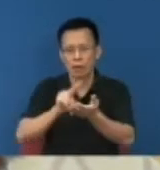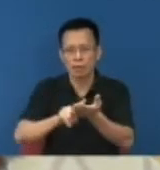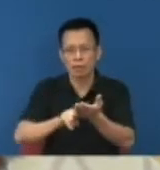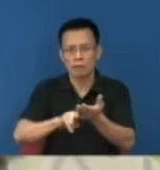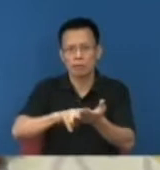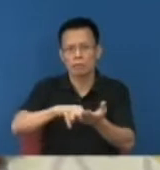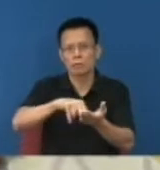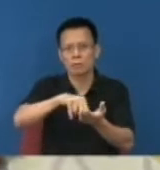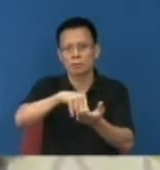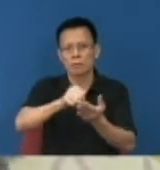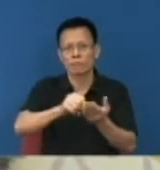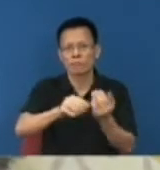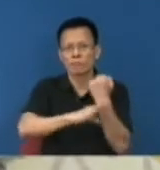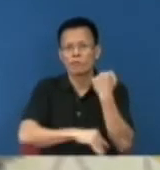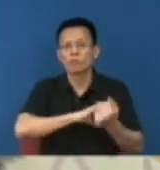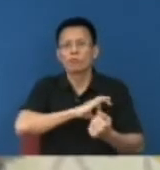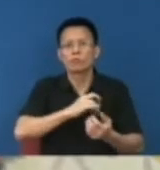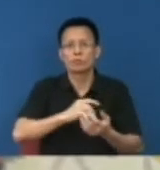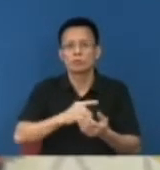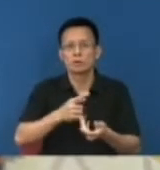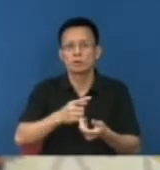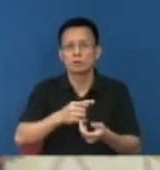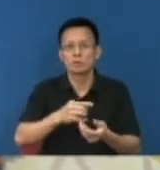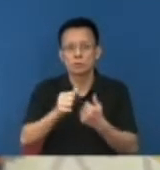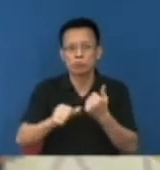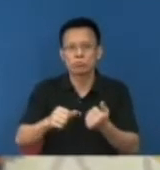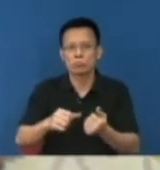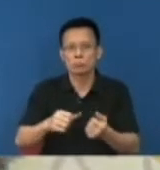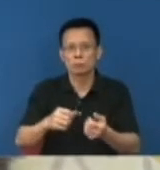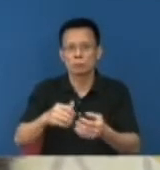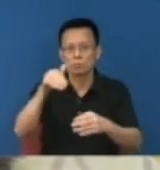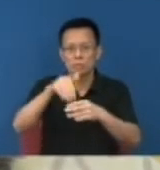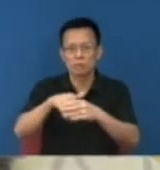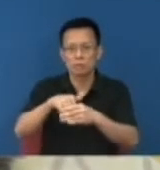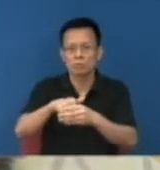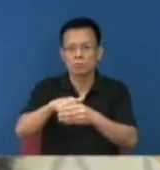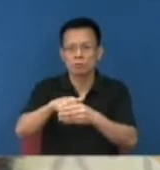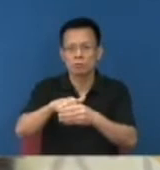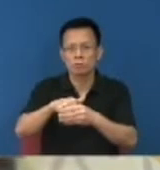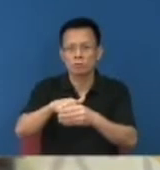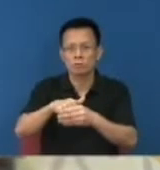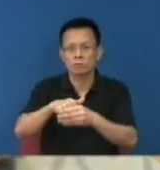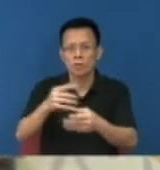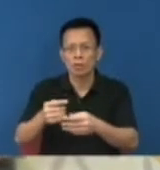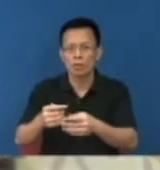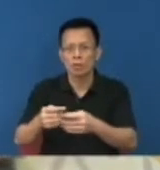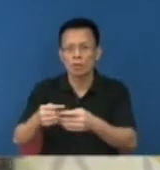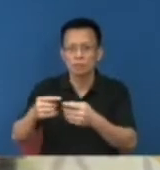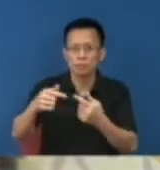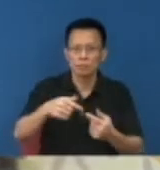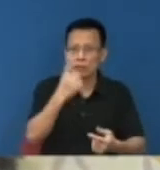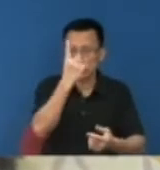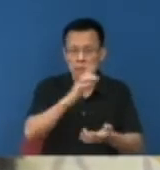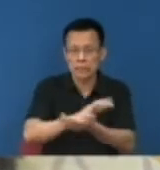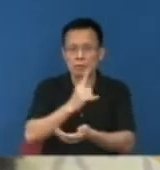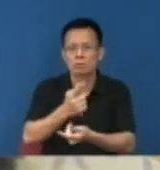再參選，即是辭職的立法會議員是不可以參選，即是說行了一年搞了這麼